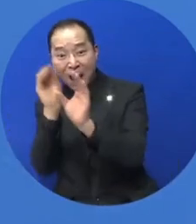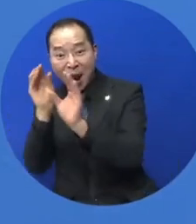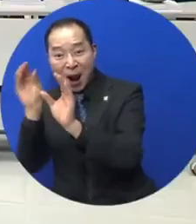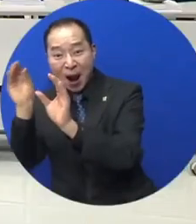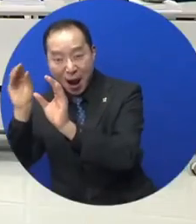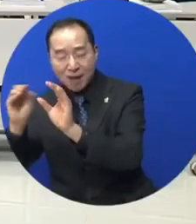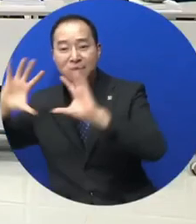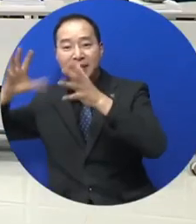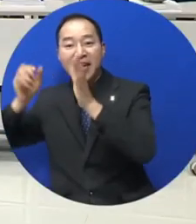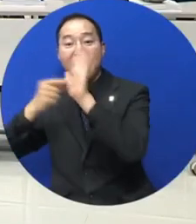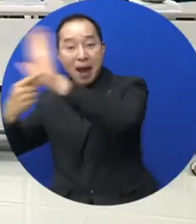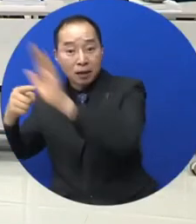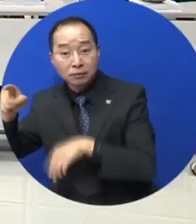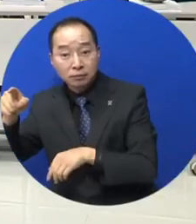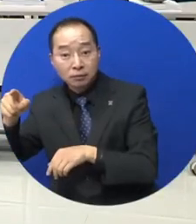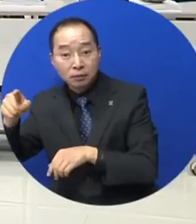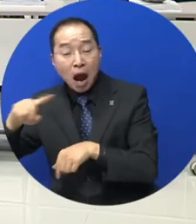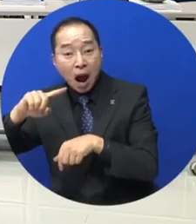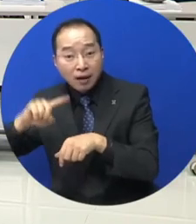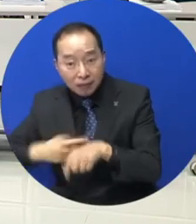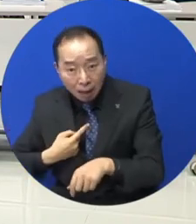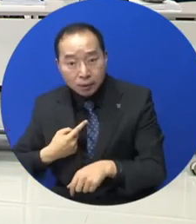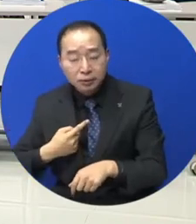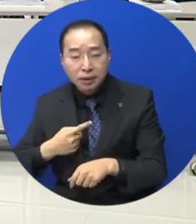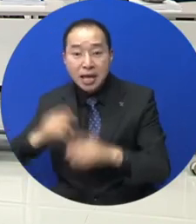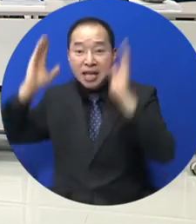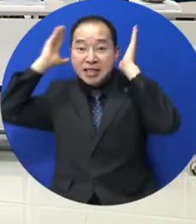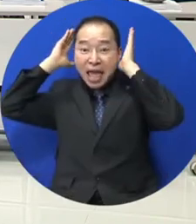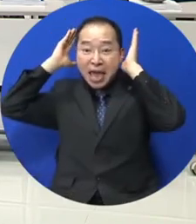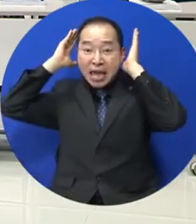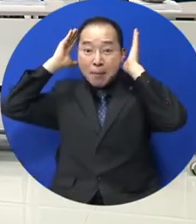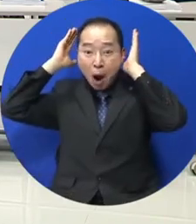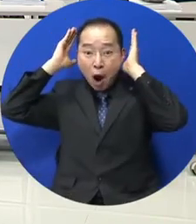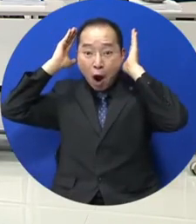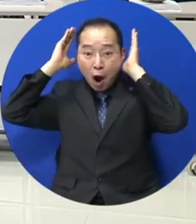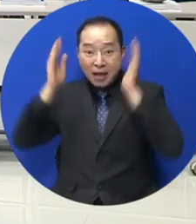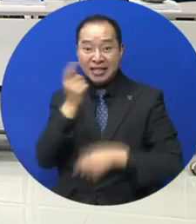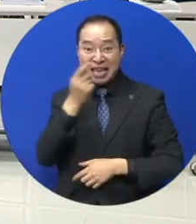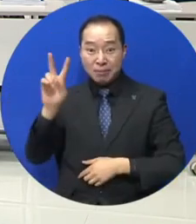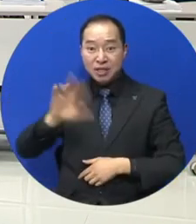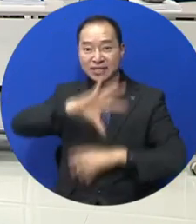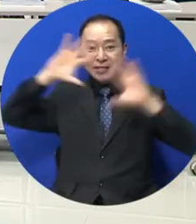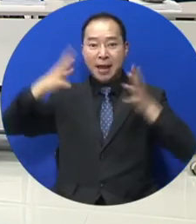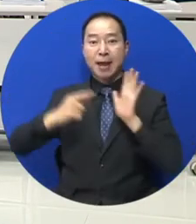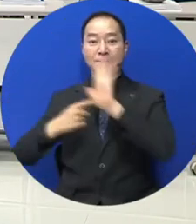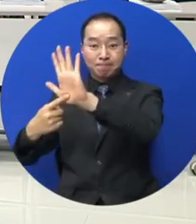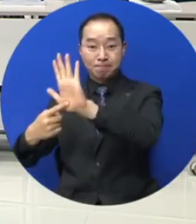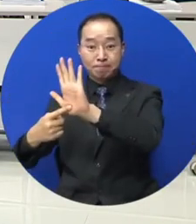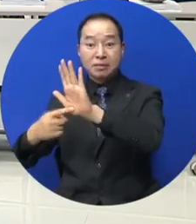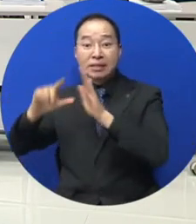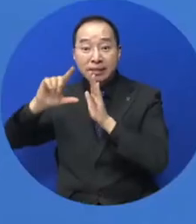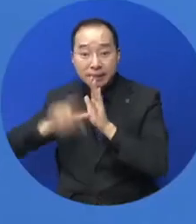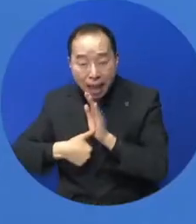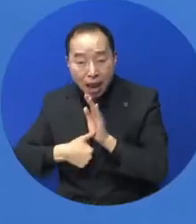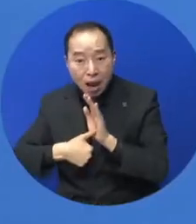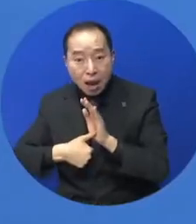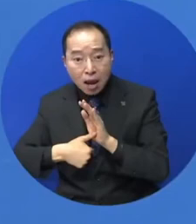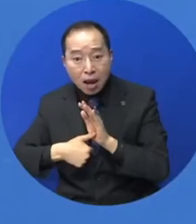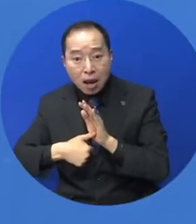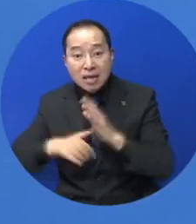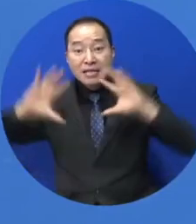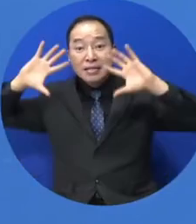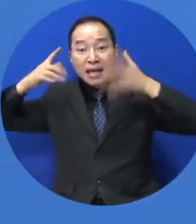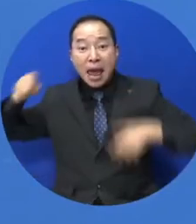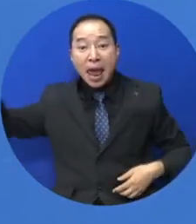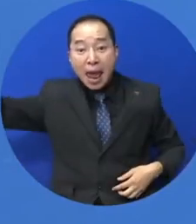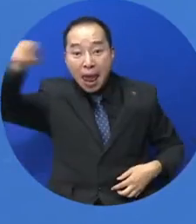소개를 했는데 네이버 셀렉티브 TV로 전 세계에 중계가 됐습니다. 그런데 그 당시에 무려 80만